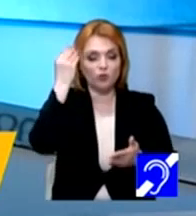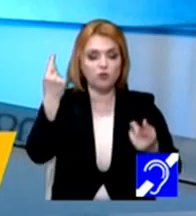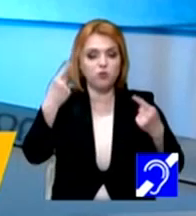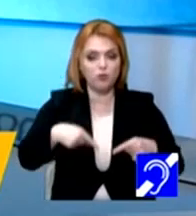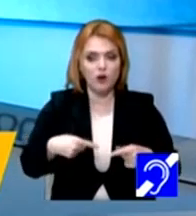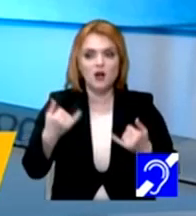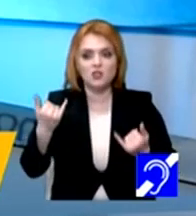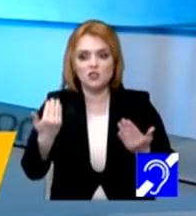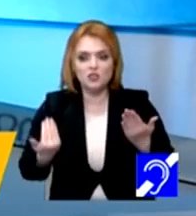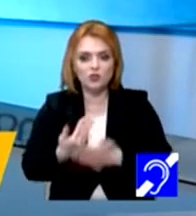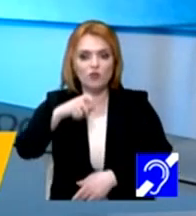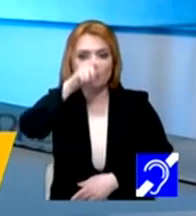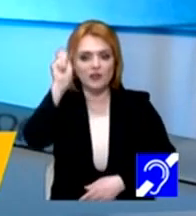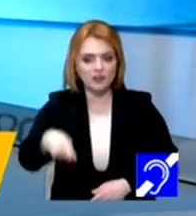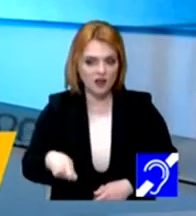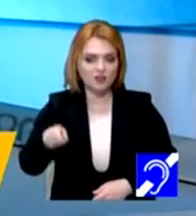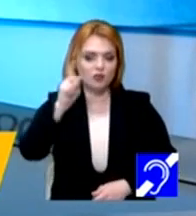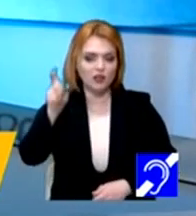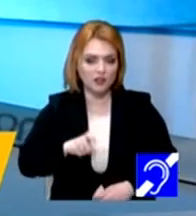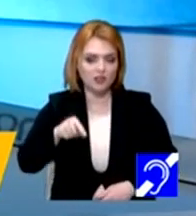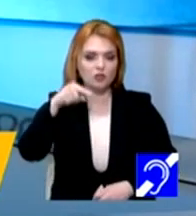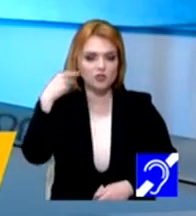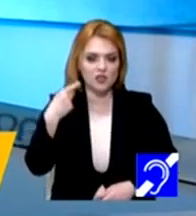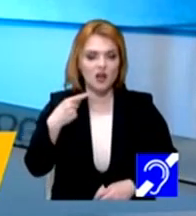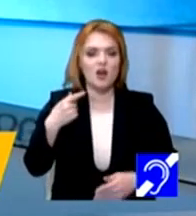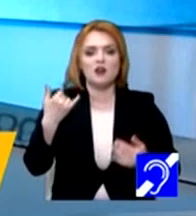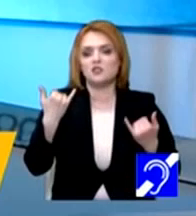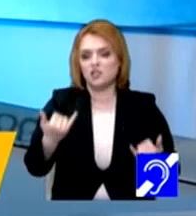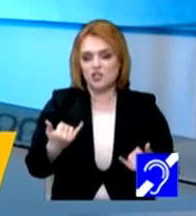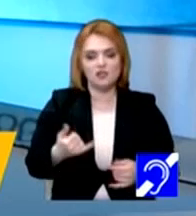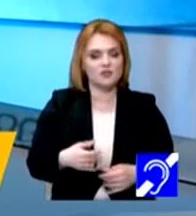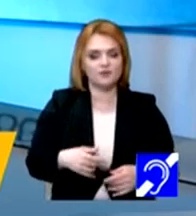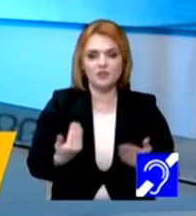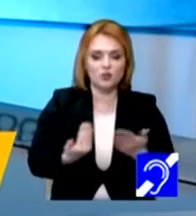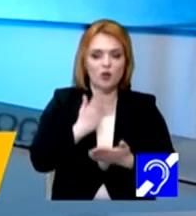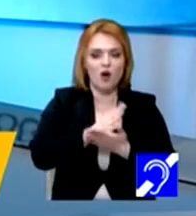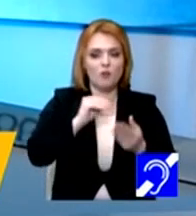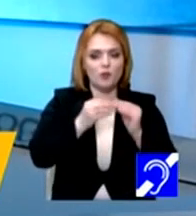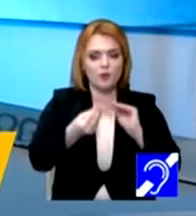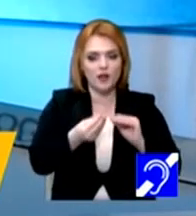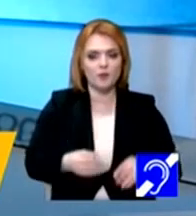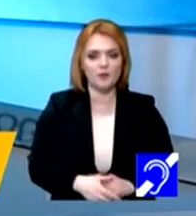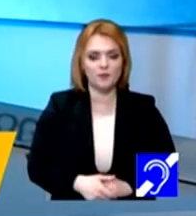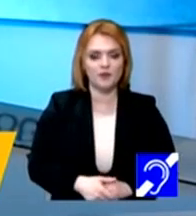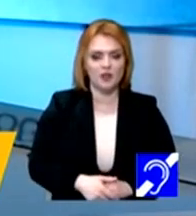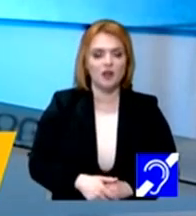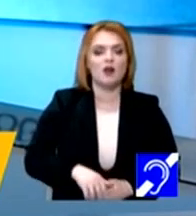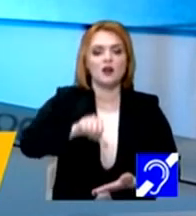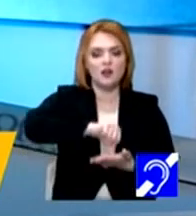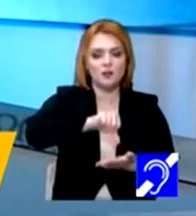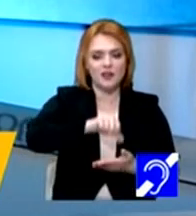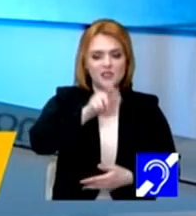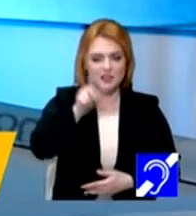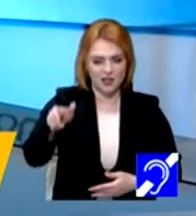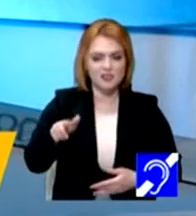Ucraina, agențiile de profil din Republica Moldova sunt din nou în prag de faliment. Reprezentanții acestora spun că au anulat cele